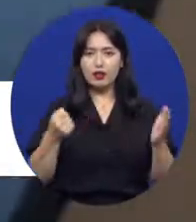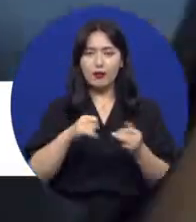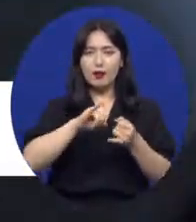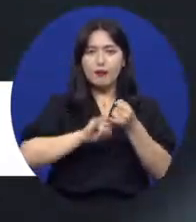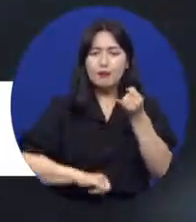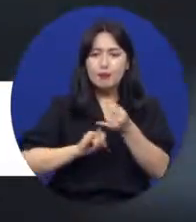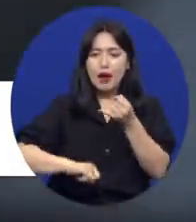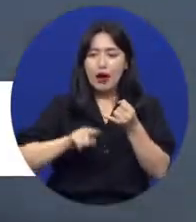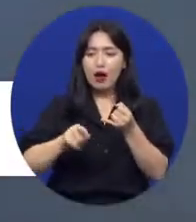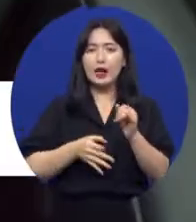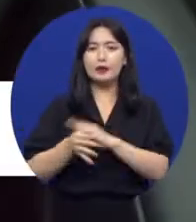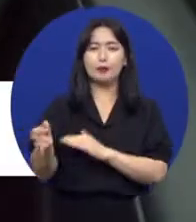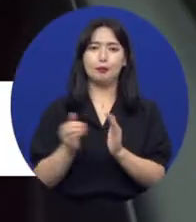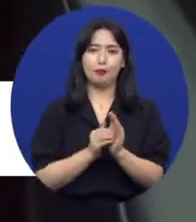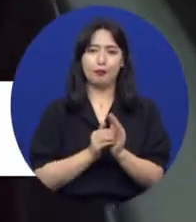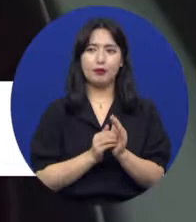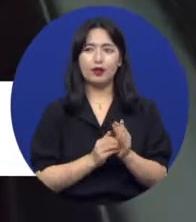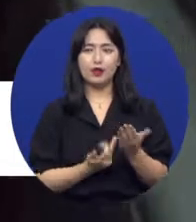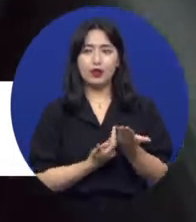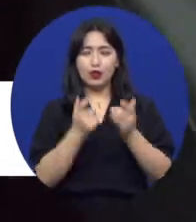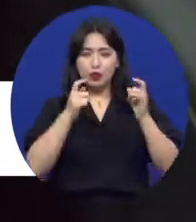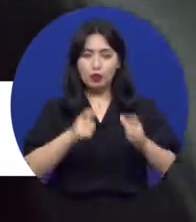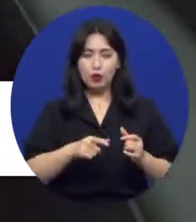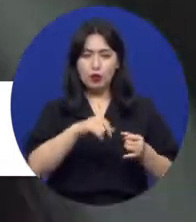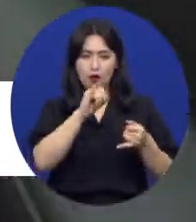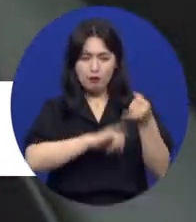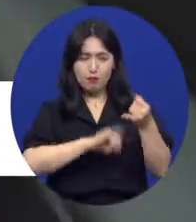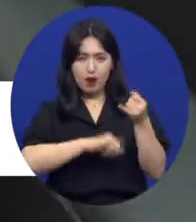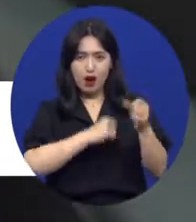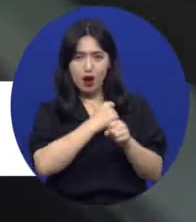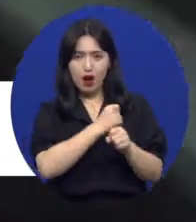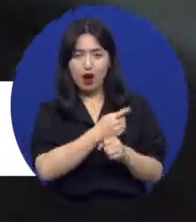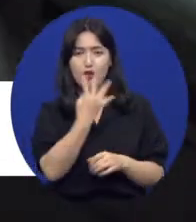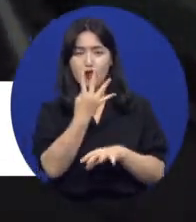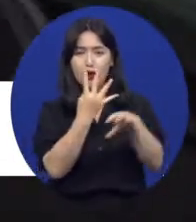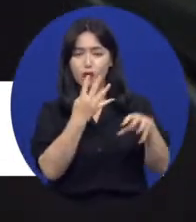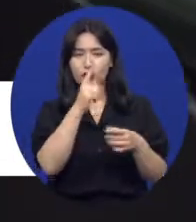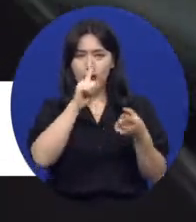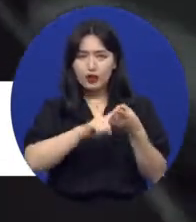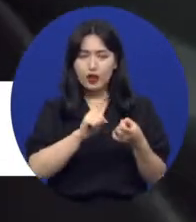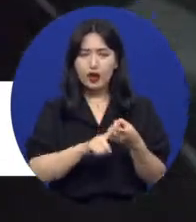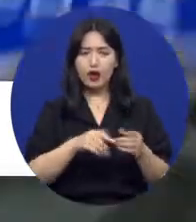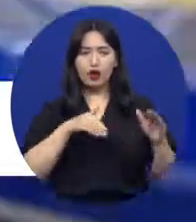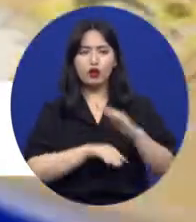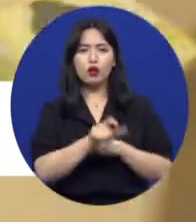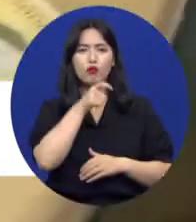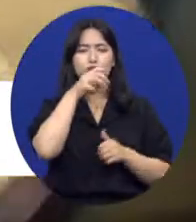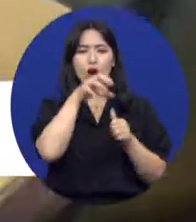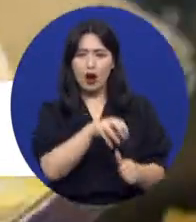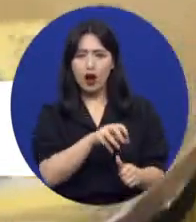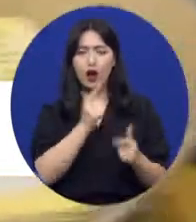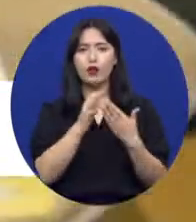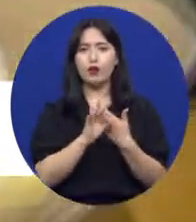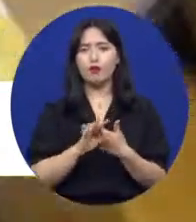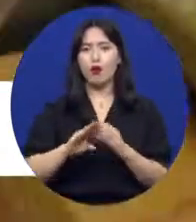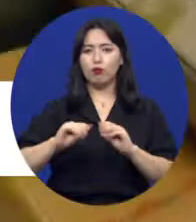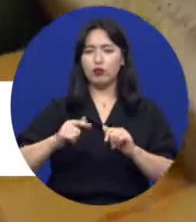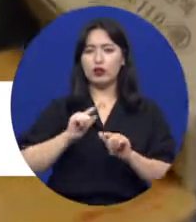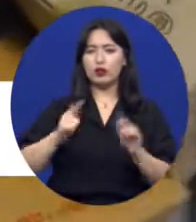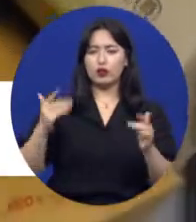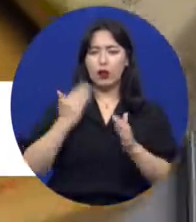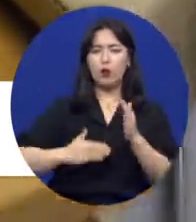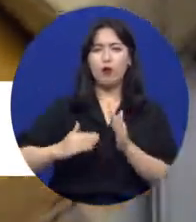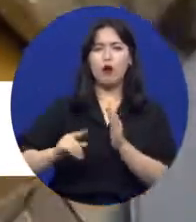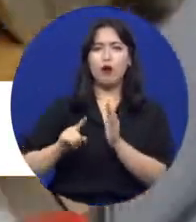씁니다 제주도는 지방세를 체납한 골프장 4곳에 대해 지하수 시설을 압류 하거나 부지 등을 공매